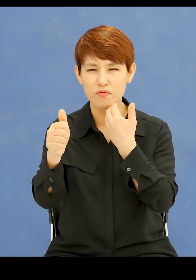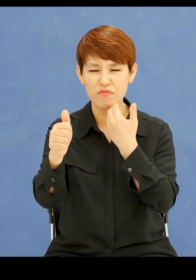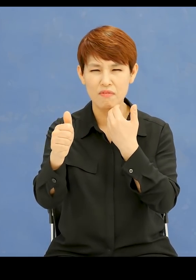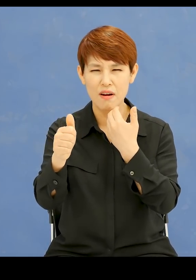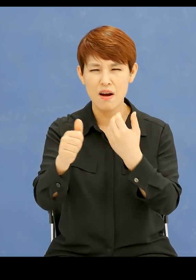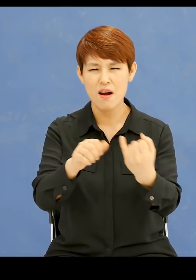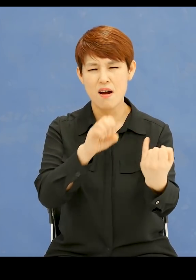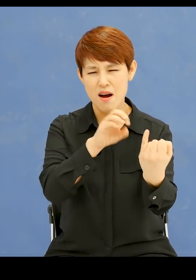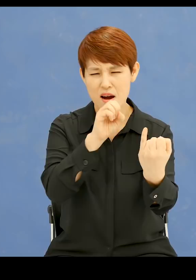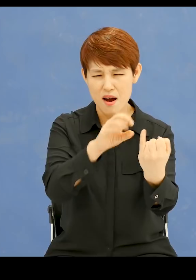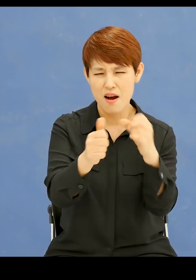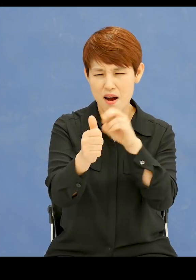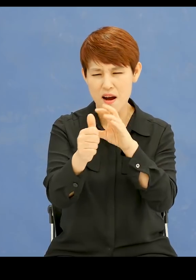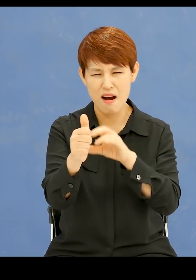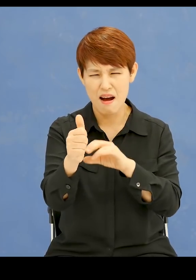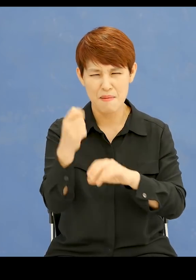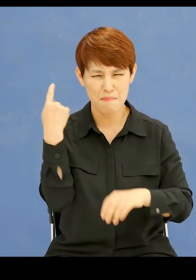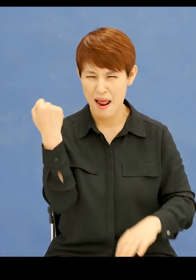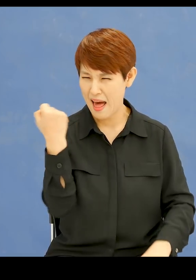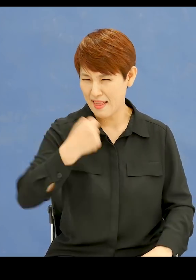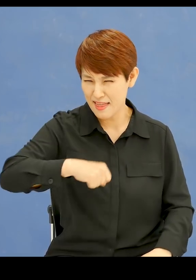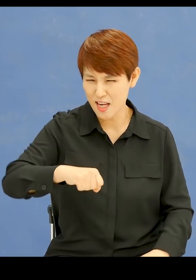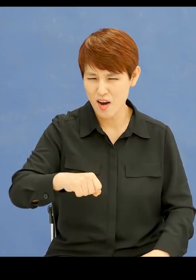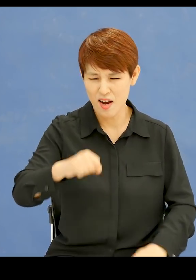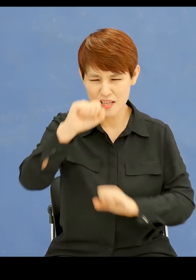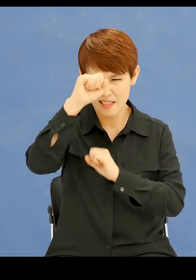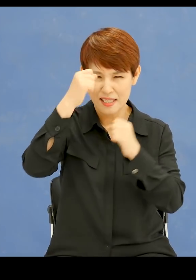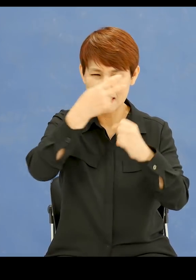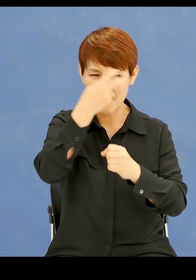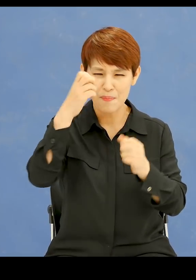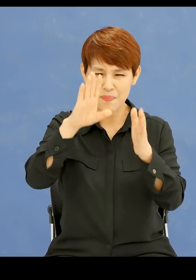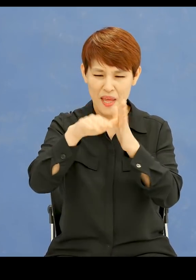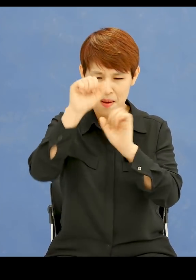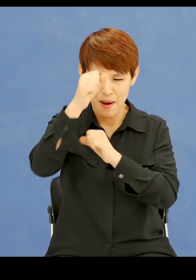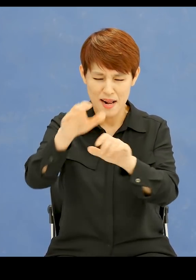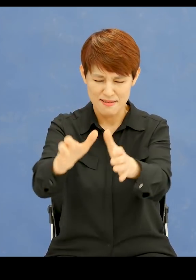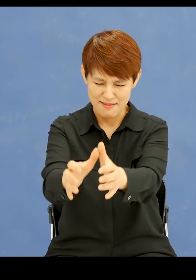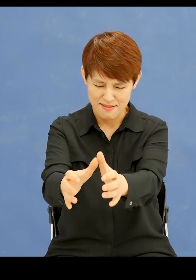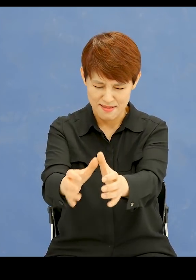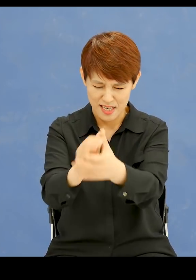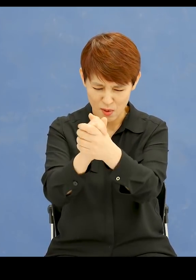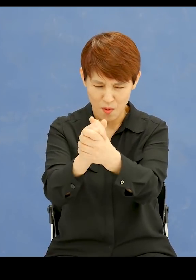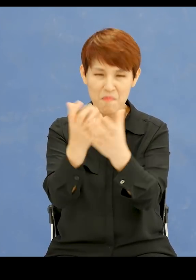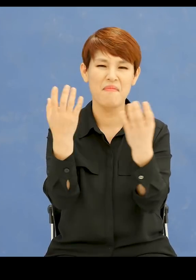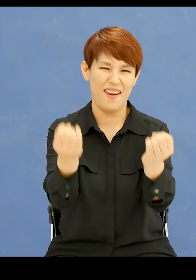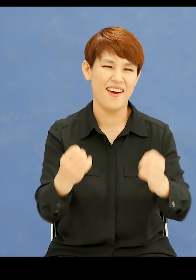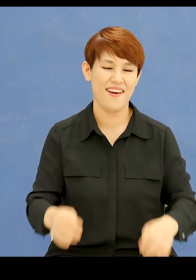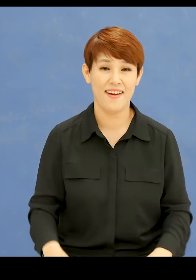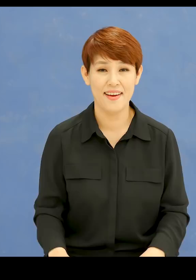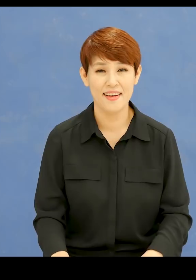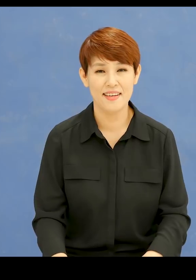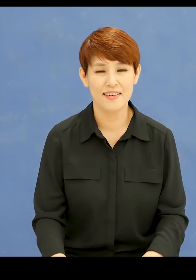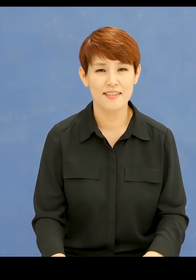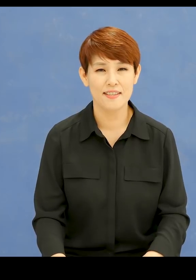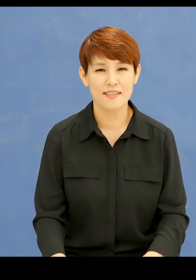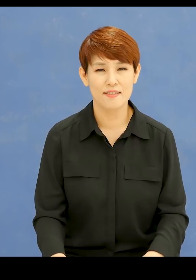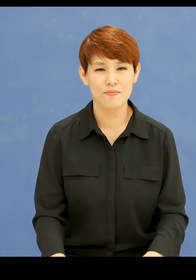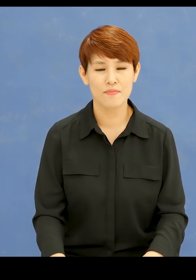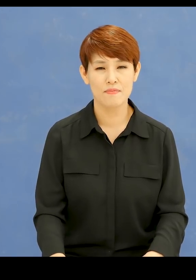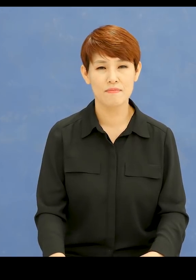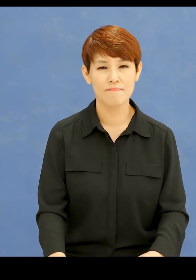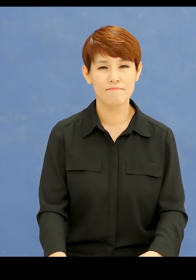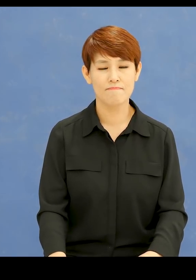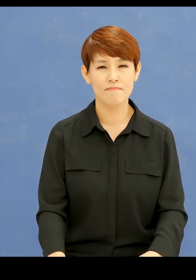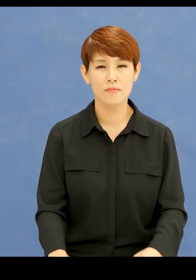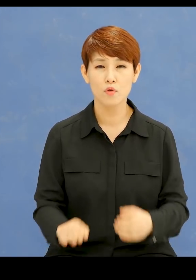안 통해서 이렇게 주무실 때 발붙잡고 기도하는 분들이 참 많아요. 예, 그래서 변화되는 분들도 많이 있어요. 어떻습니까? 이렇게 뜨거운 하나님의 체험을